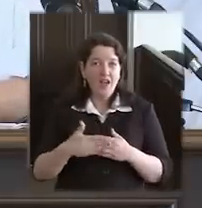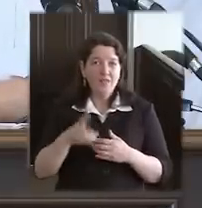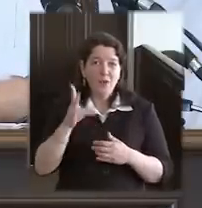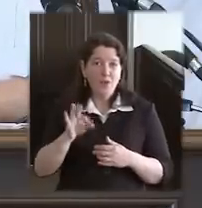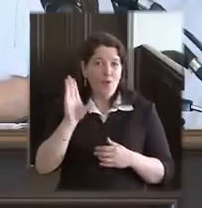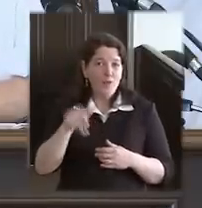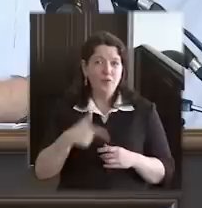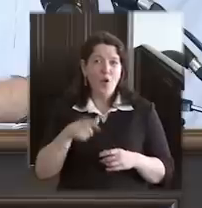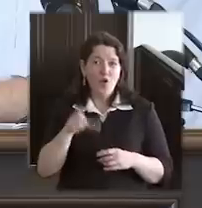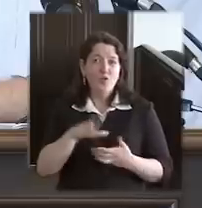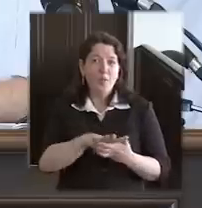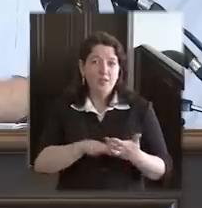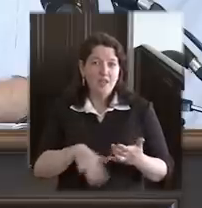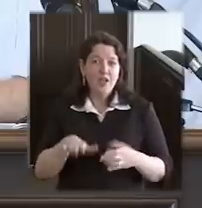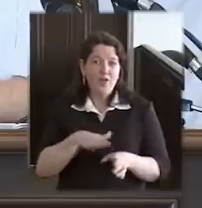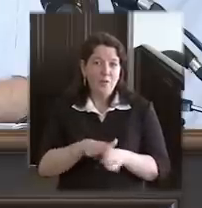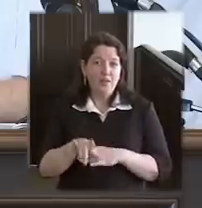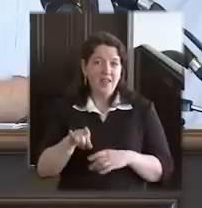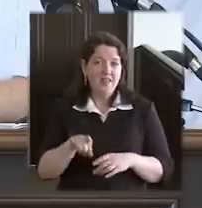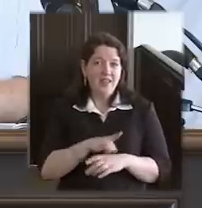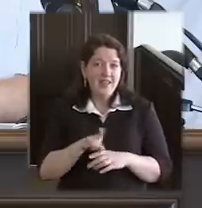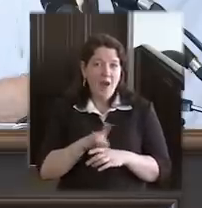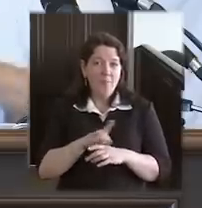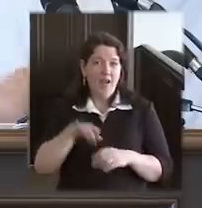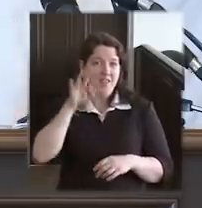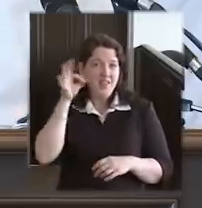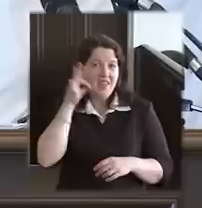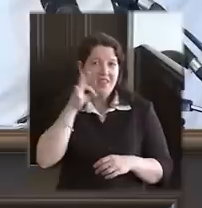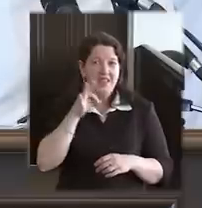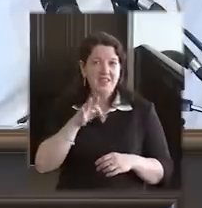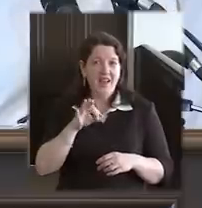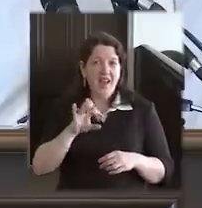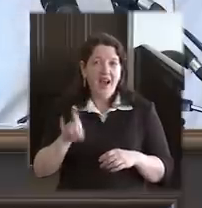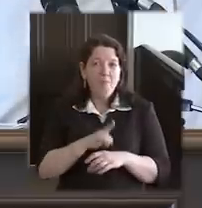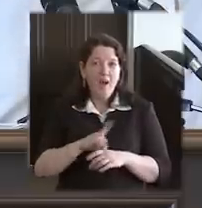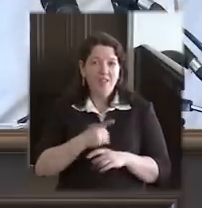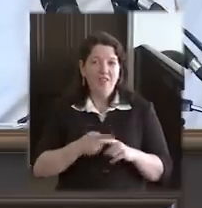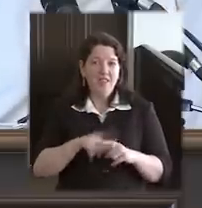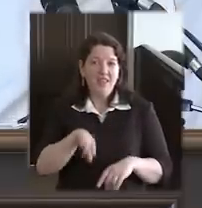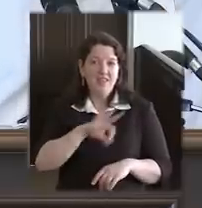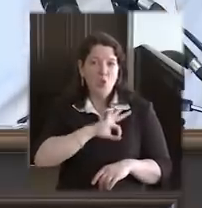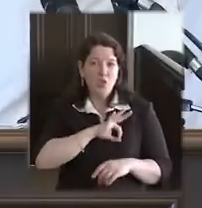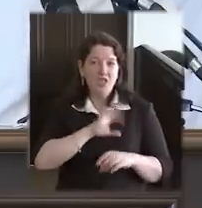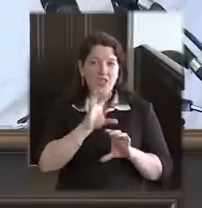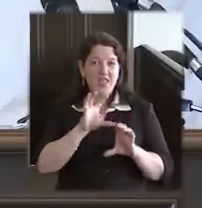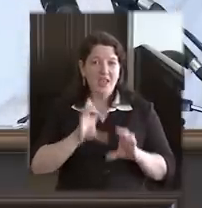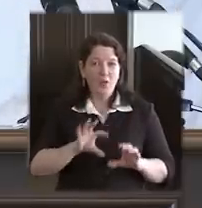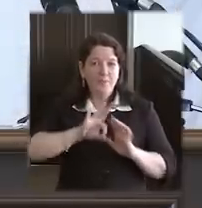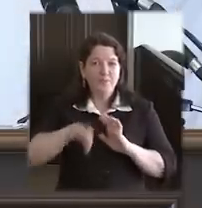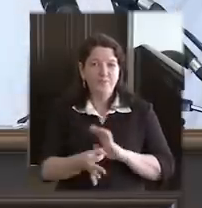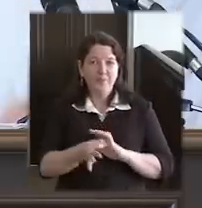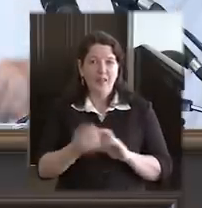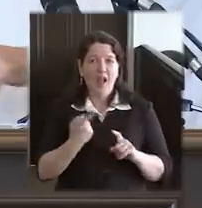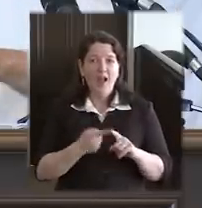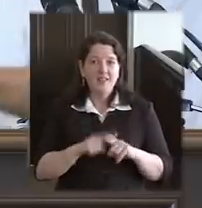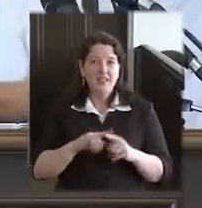убегают. Ловят-то там, наверное, не знаю, какой процент, хорошо бы узнать да, где-то такое, сколько, какой